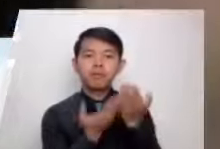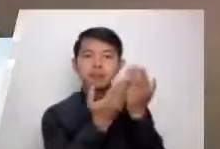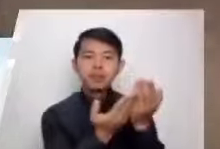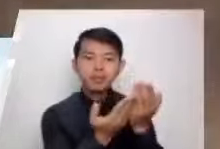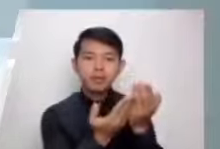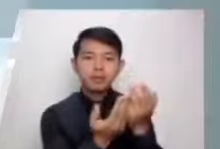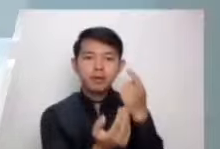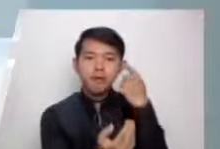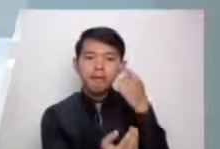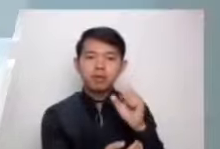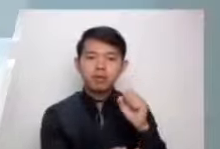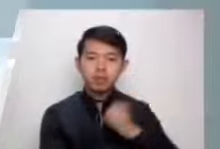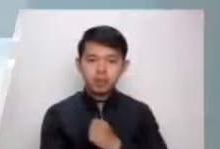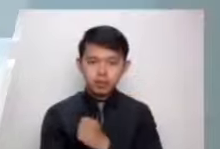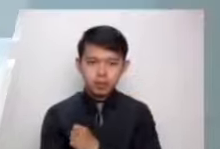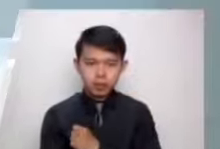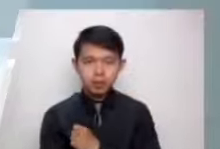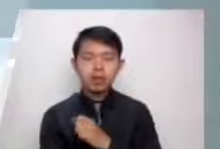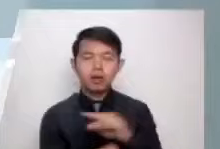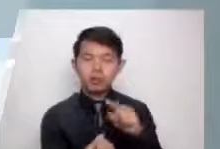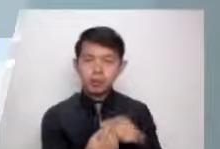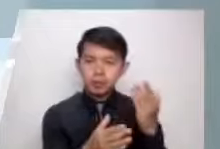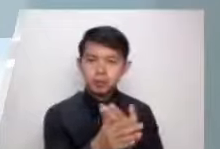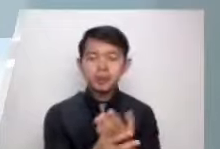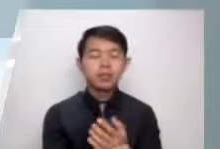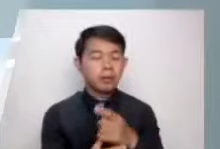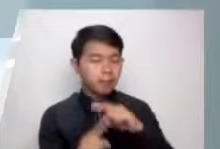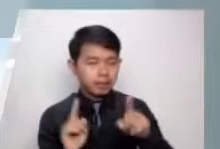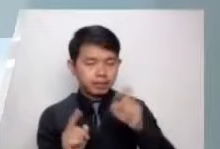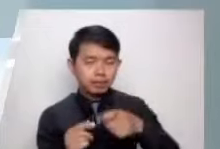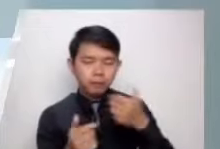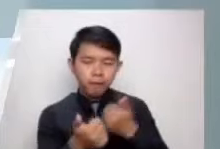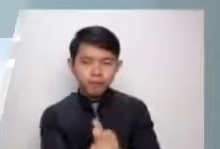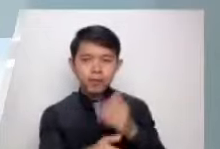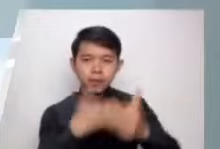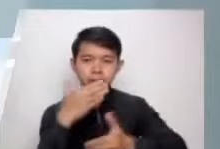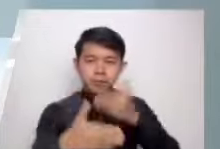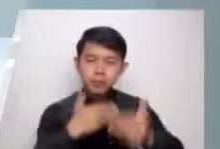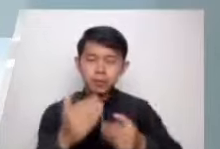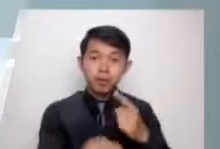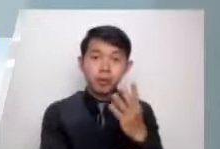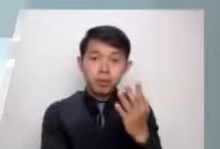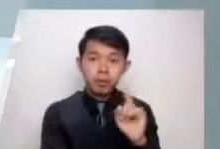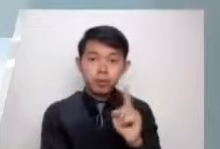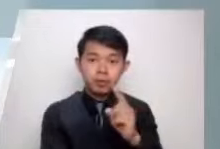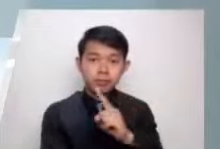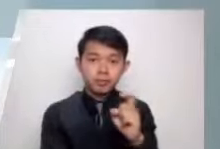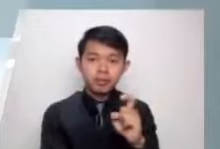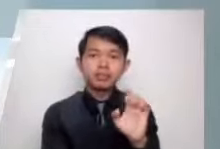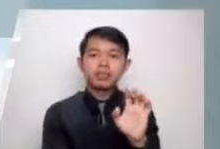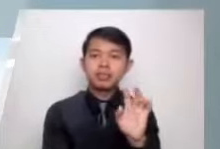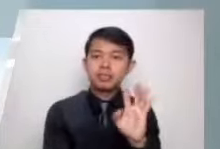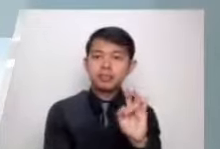kaugnay nito. Kinakailangan bigyan pa rin ng due process yung 117 out of the